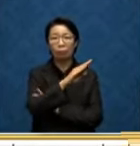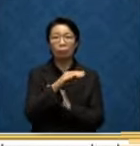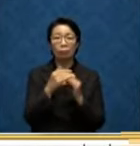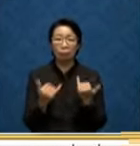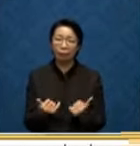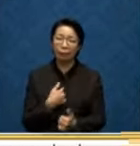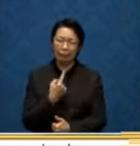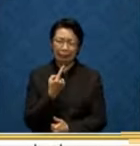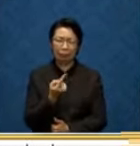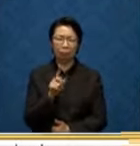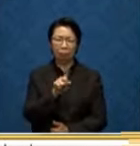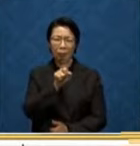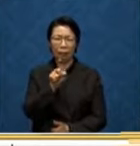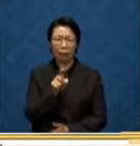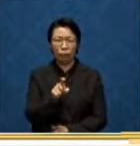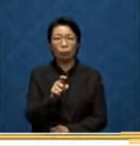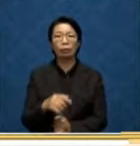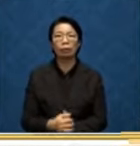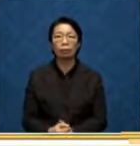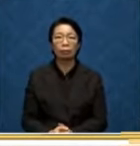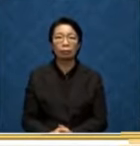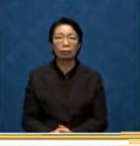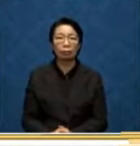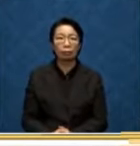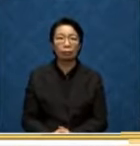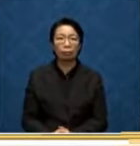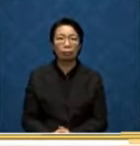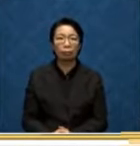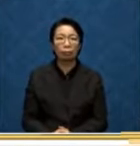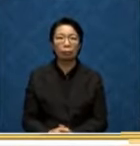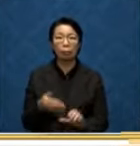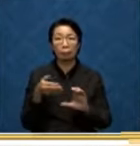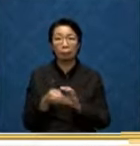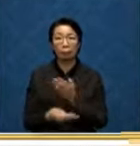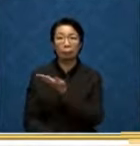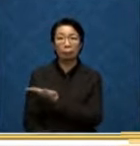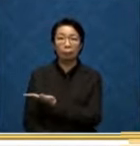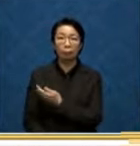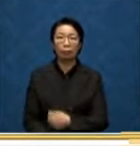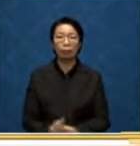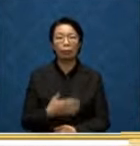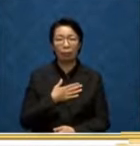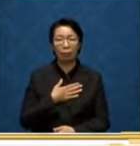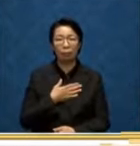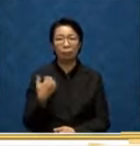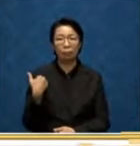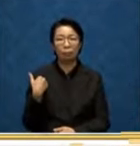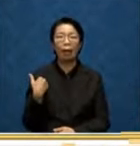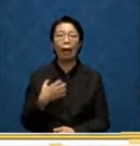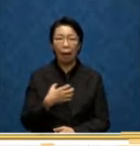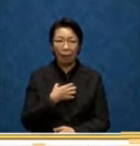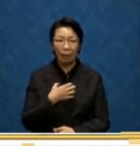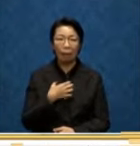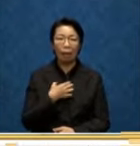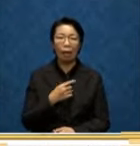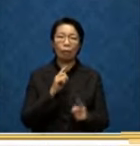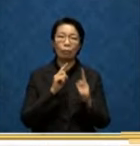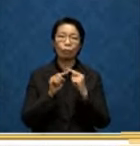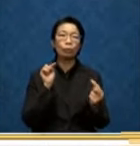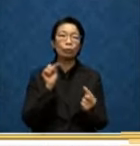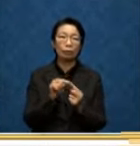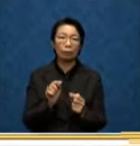ให้ดิฉันสงสัยมากมายท่านคะภาพต่อไปเลยนะคะดิฉันเองนั้นอยากจะพูดไปถึงว่